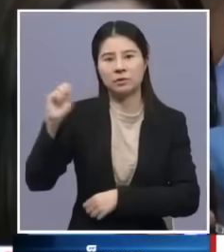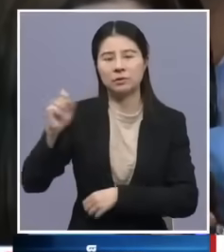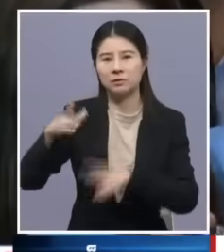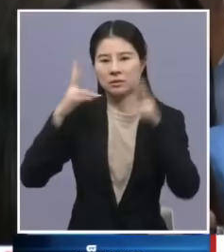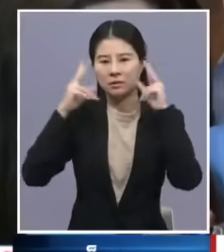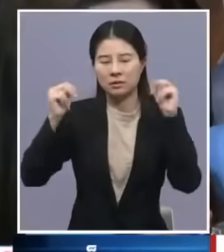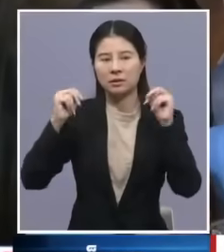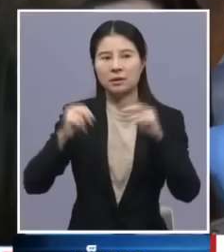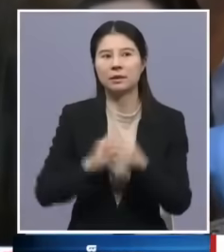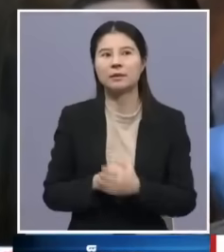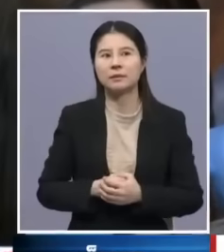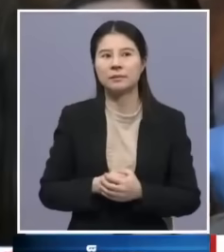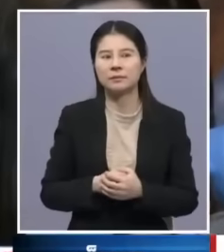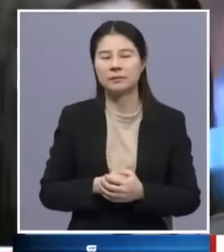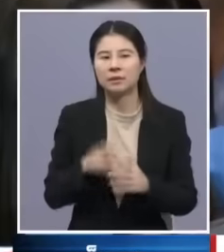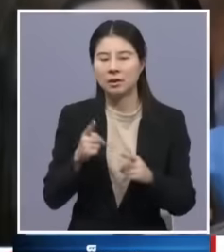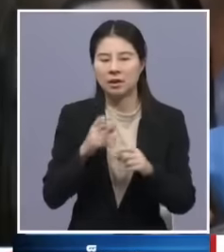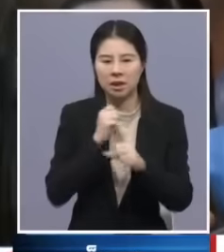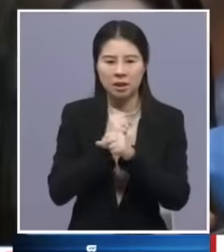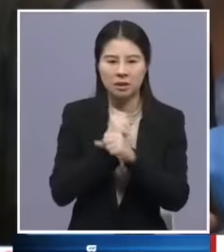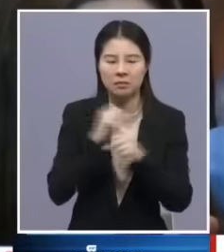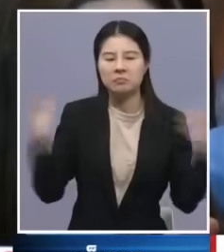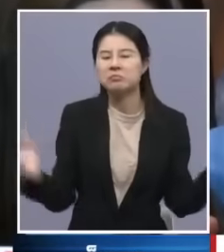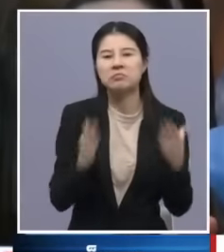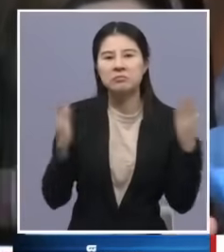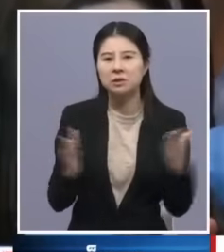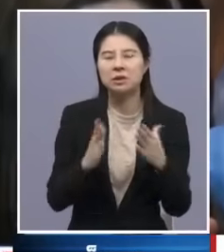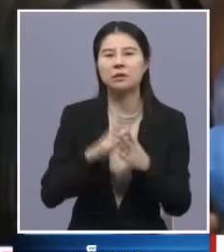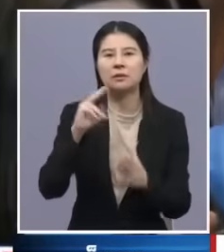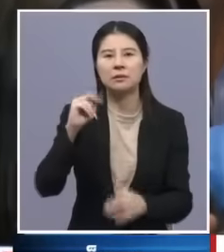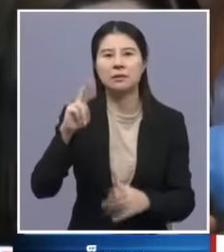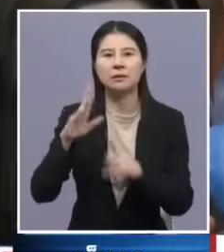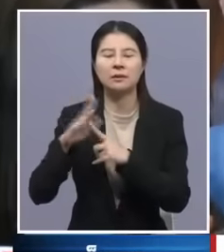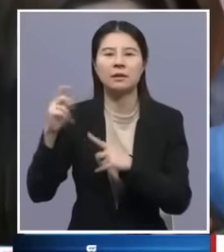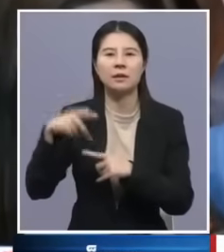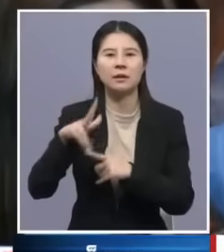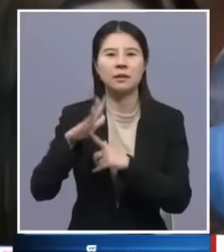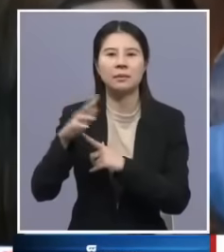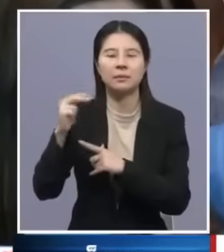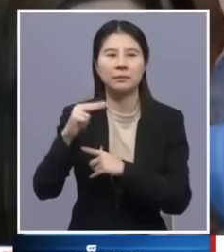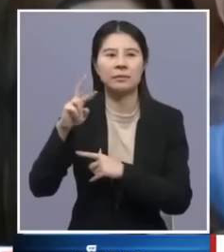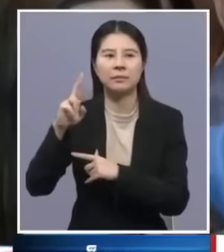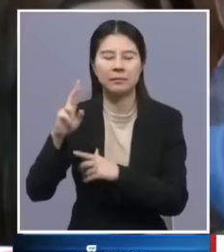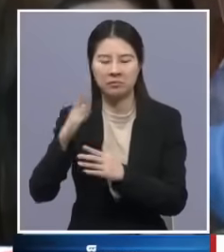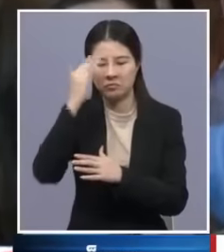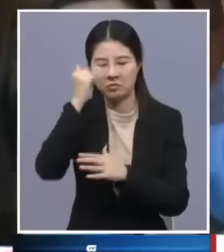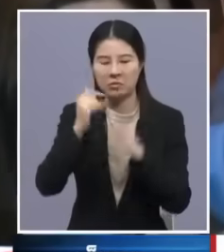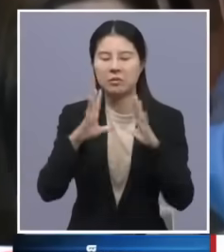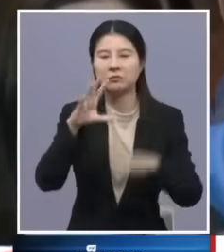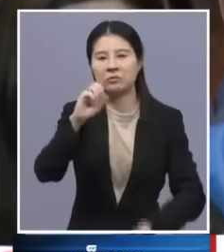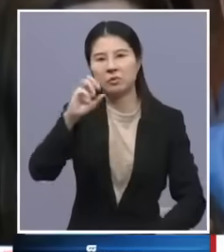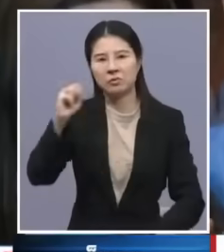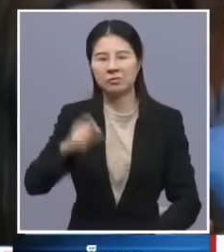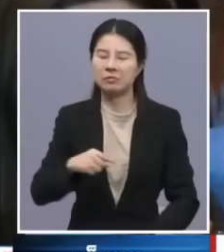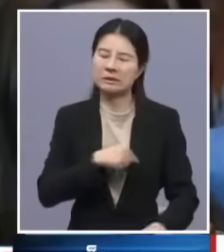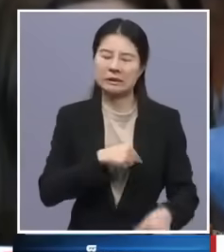ชายเด็ดอีกขาวทองเดินเกมที่จะไม่สนับสนุนคุณตุ้มนรพัฒน์แก้วทองเป็นหัวหน้าพรรคเนื่องจากมีสสในพรรคหลายคนไม่เต็มใจ